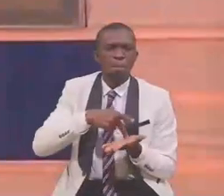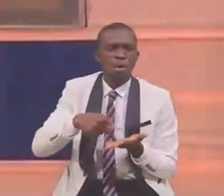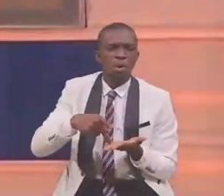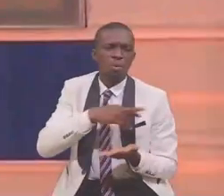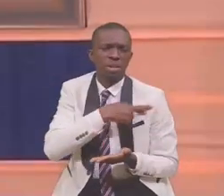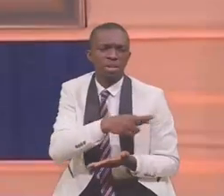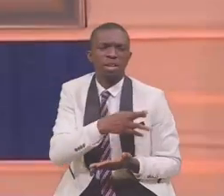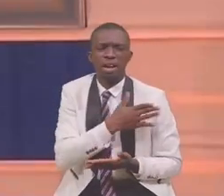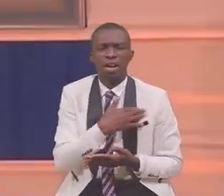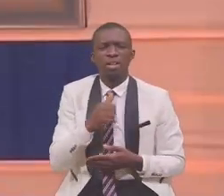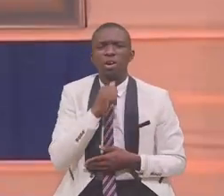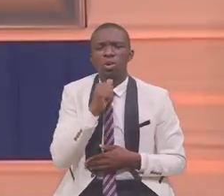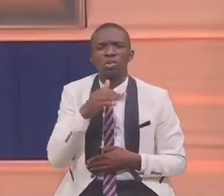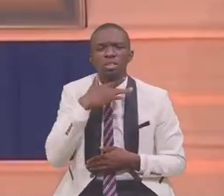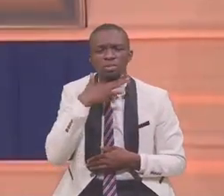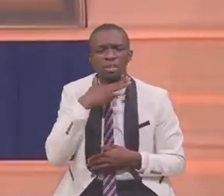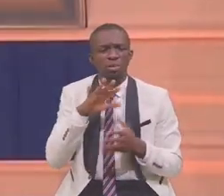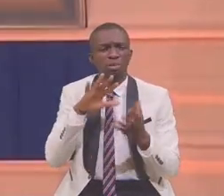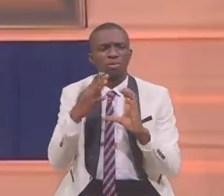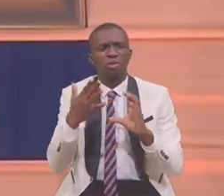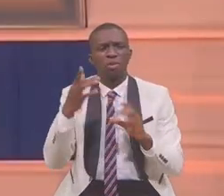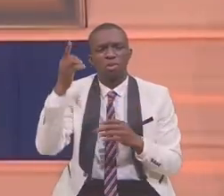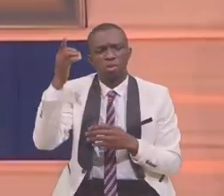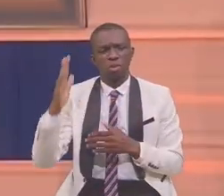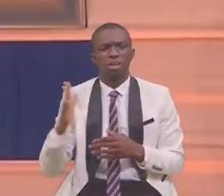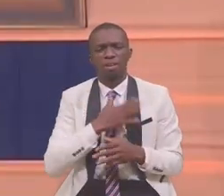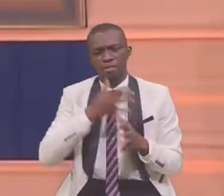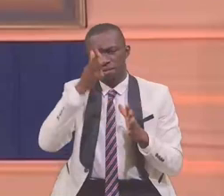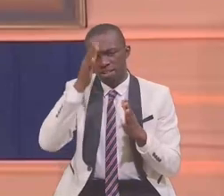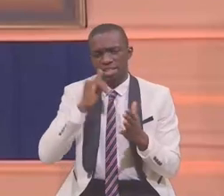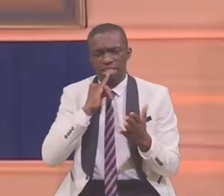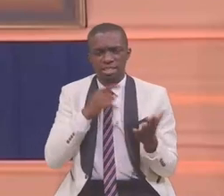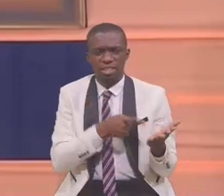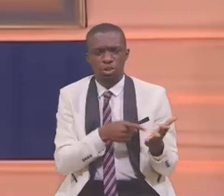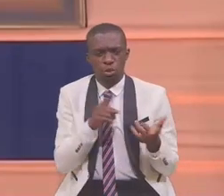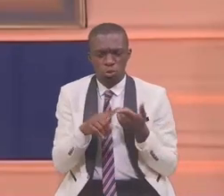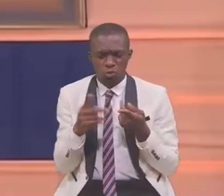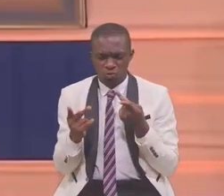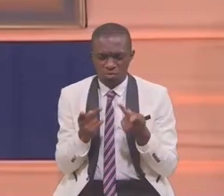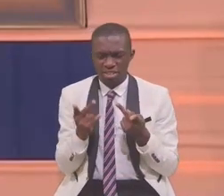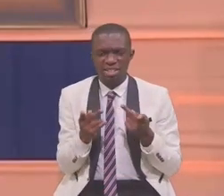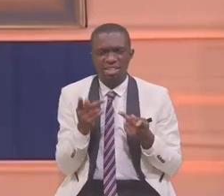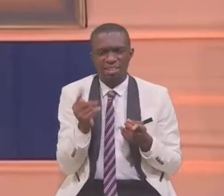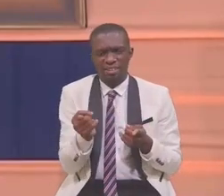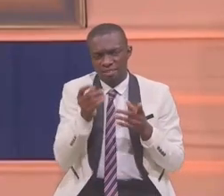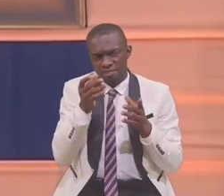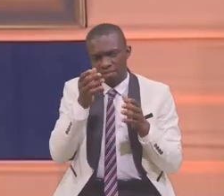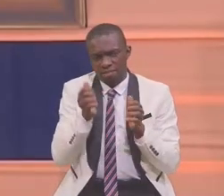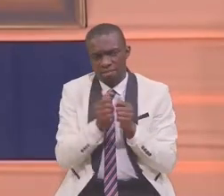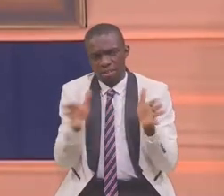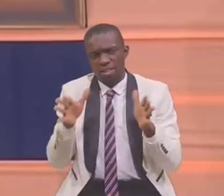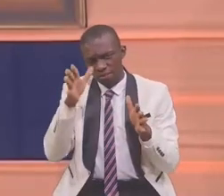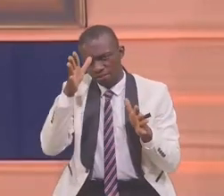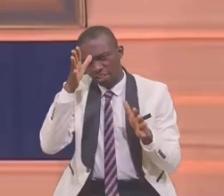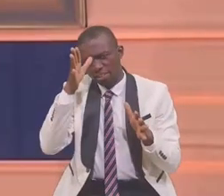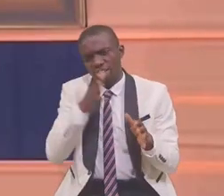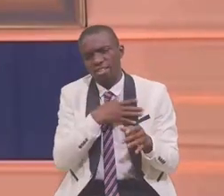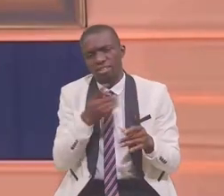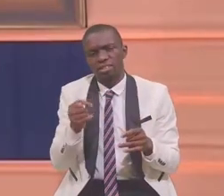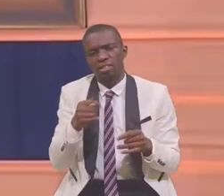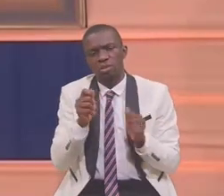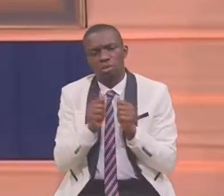sans tache devant Dieu notre Père consiste à visiter les orphelins et les veuves dans leur affliction et à